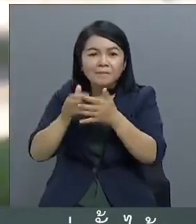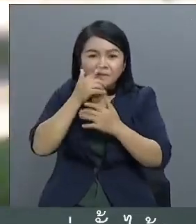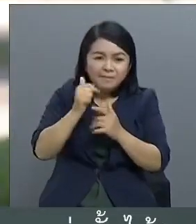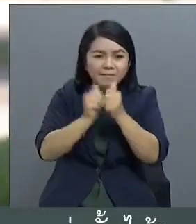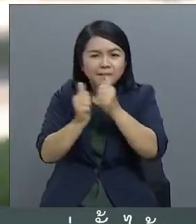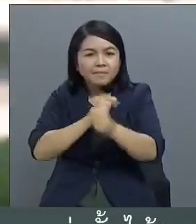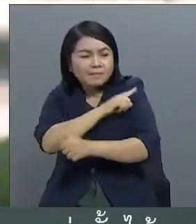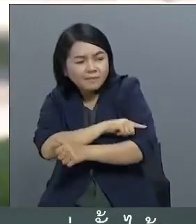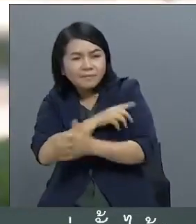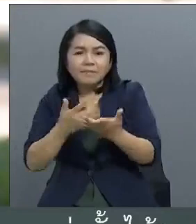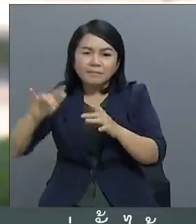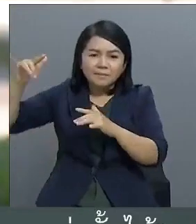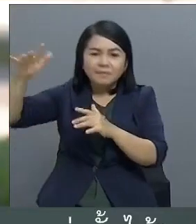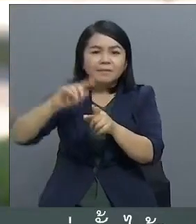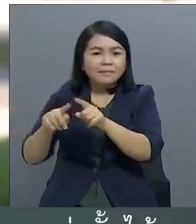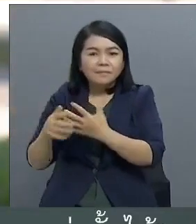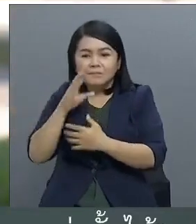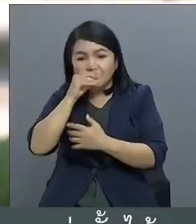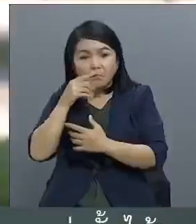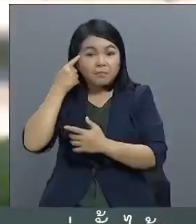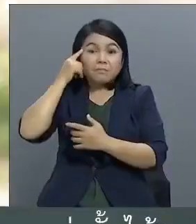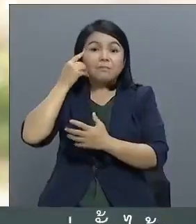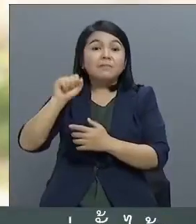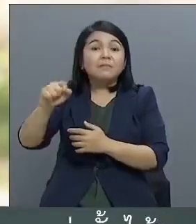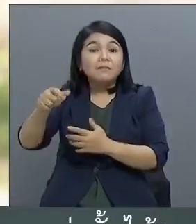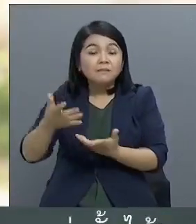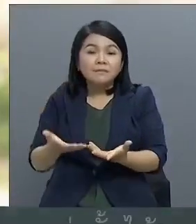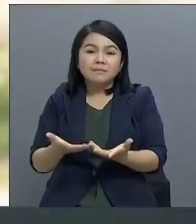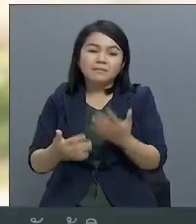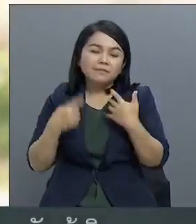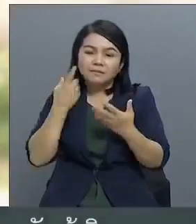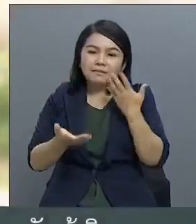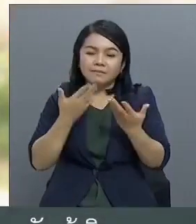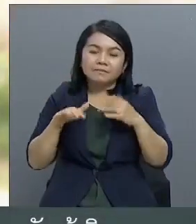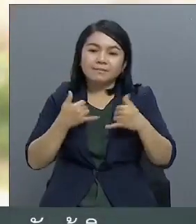าวจะมาชนแล้วค่ะแต่ว่าสีแดงหนีออกไปอย่างงี้ใครจะไปรู้ อ้าวใครมีการเล่นแบ